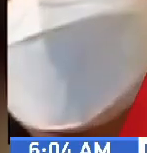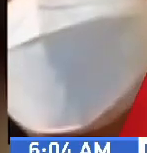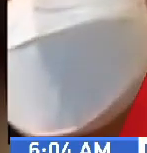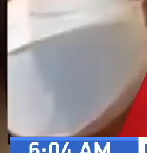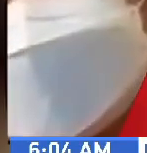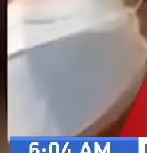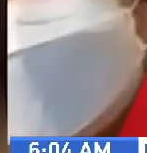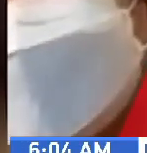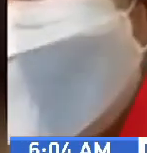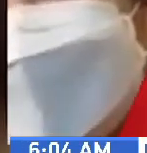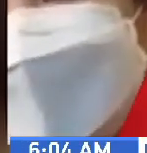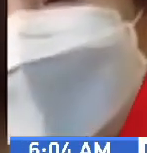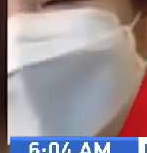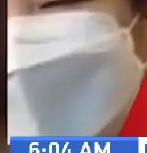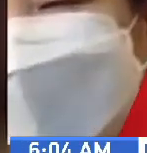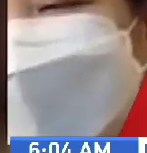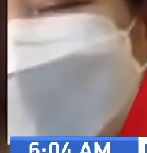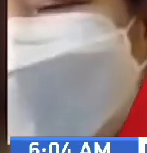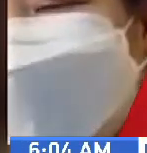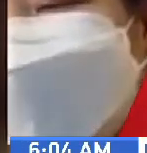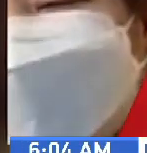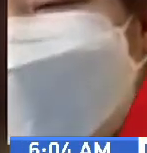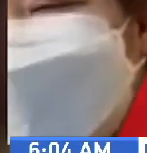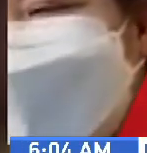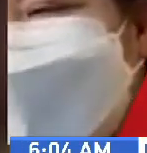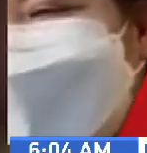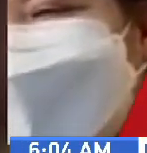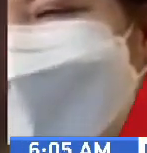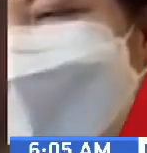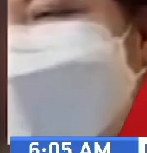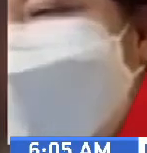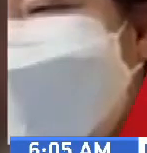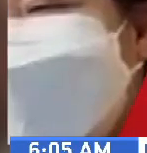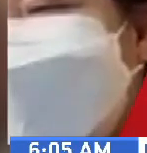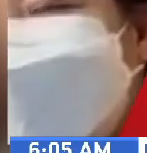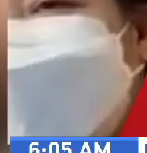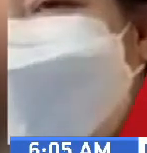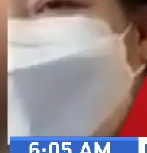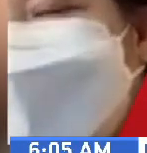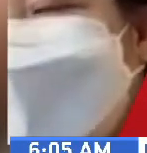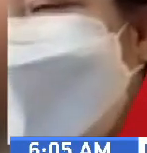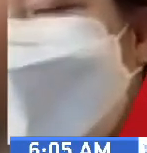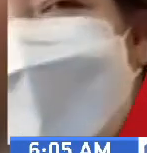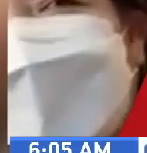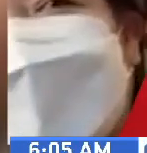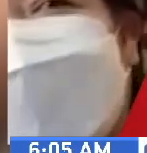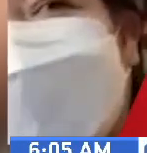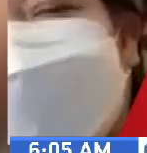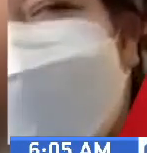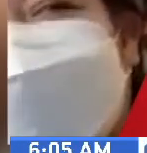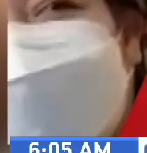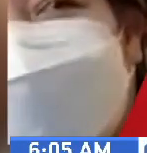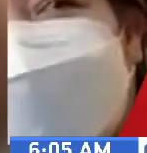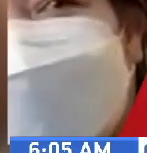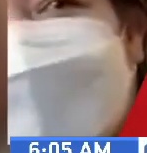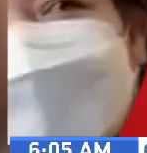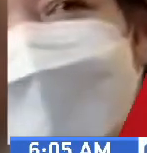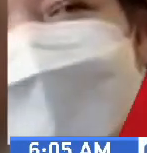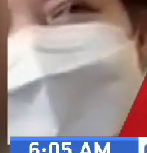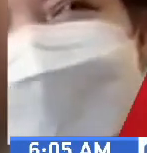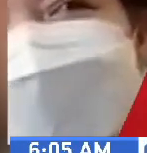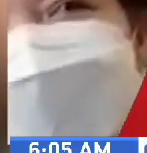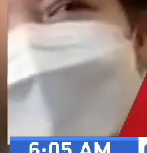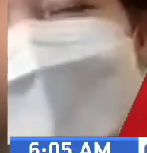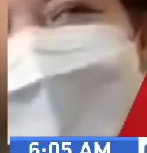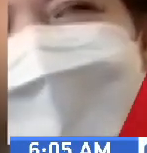me well. I want to do well, because when a president does well, the country does well. And I